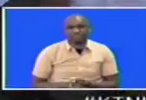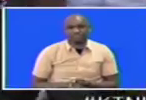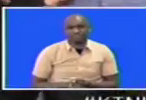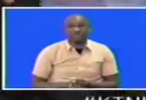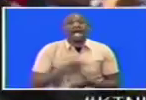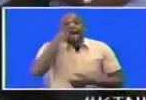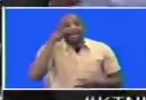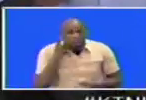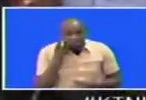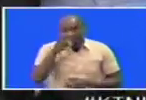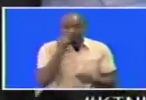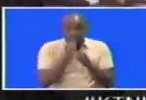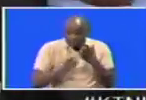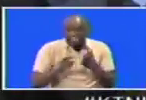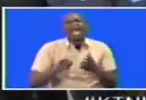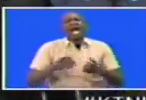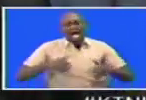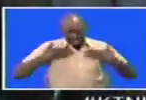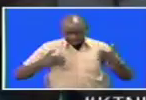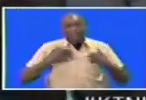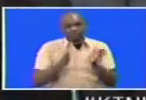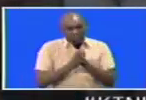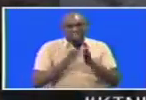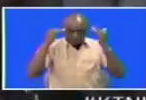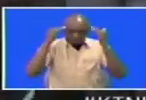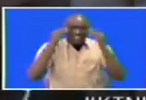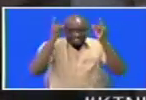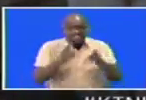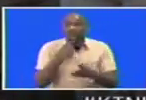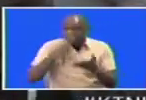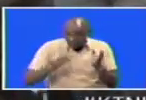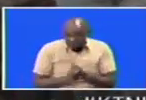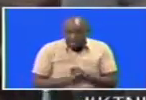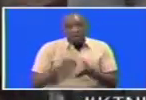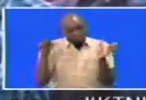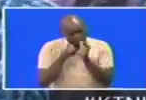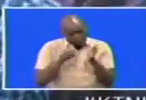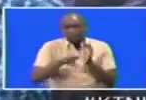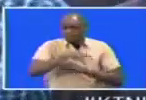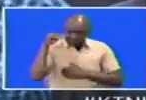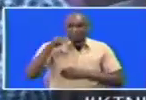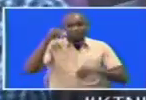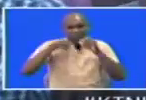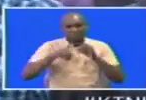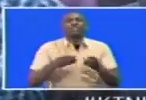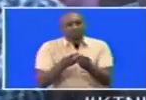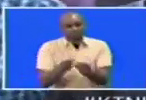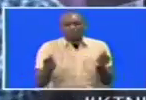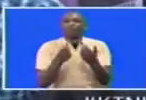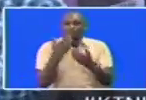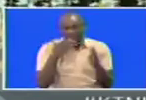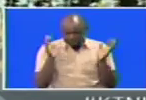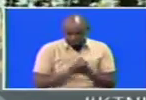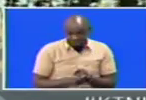Kalonzo alionekana kuridhishwa na uamuzi wa mahakama hapo jana, akisema huenda tatizo la wizi wa kura limepata tiba katika uchaguzi